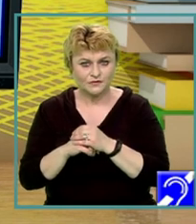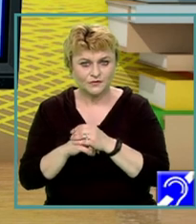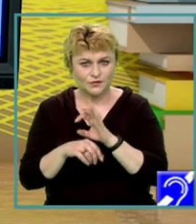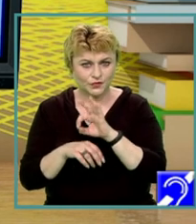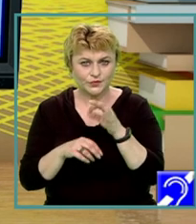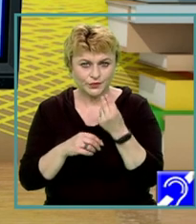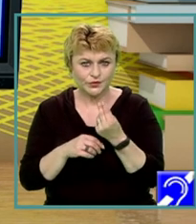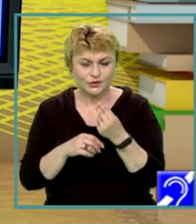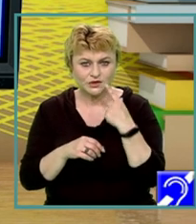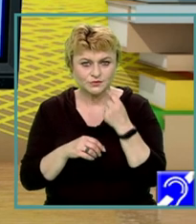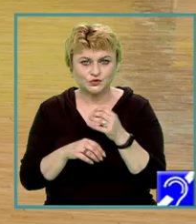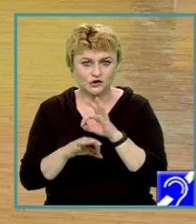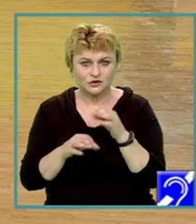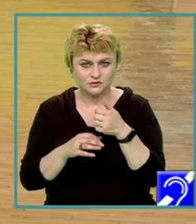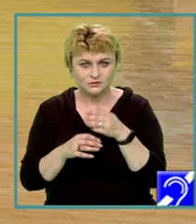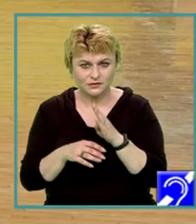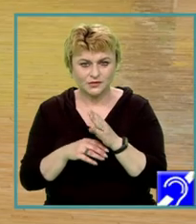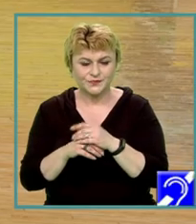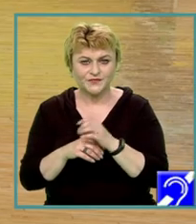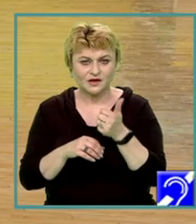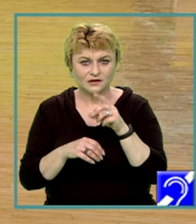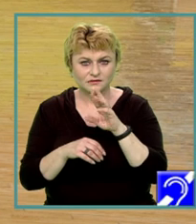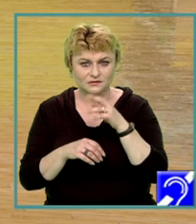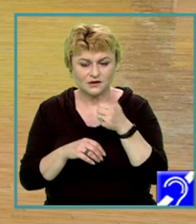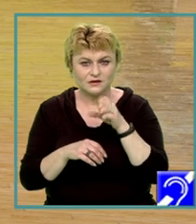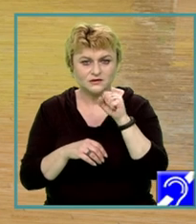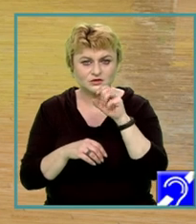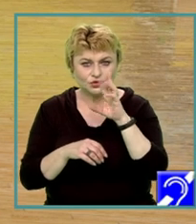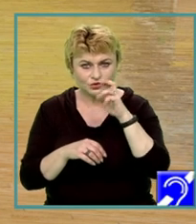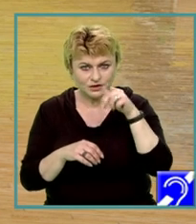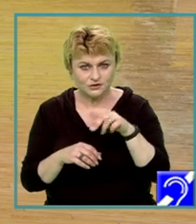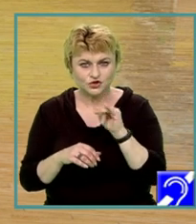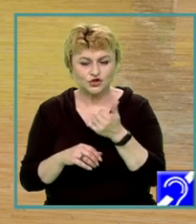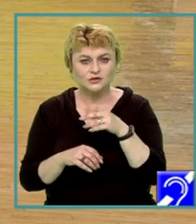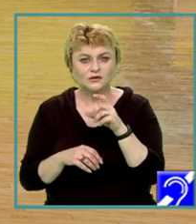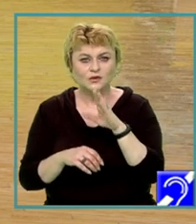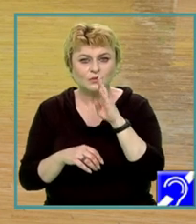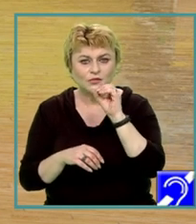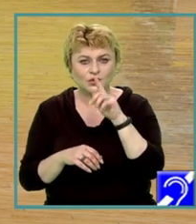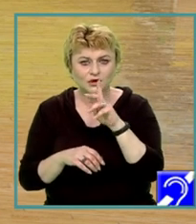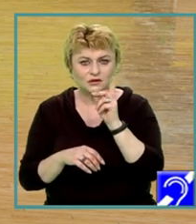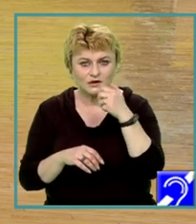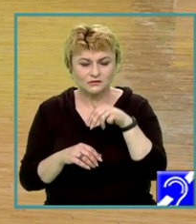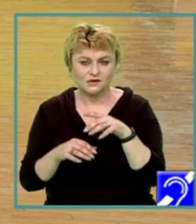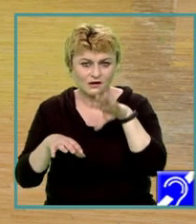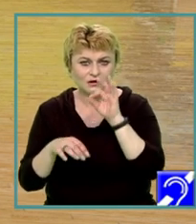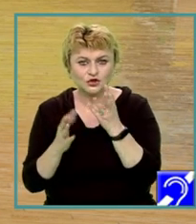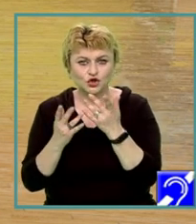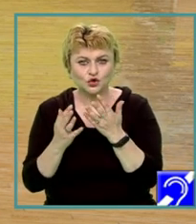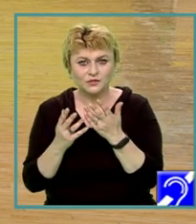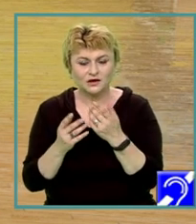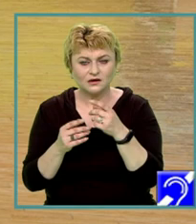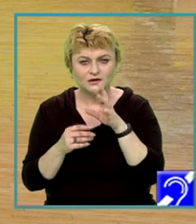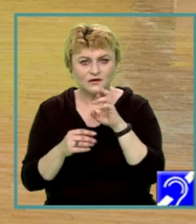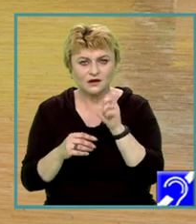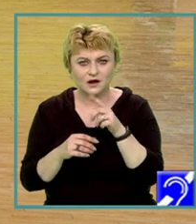exercițiul șase Andra Sorin Teo și Bogdan aleg câte un număr real alegerile